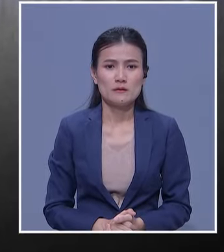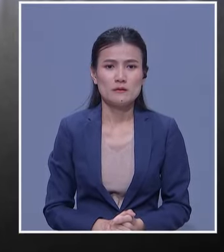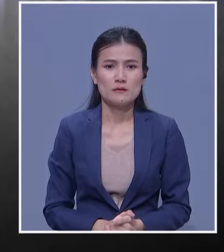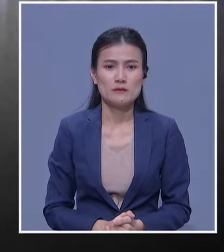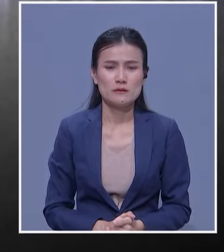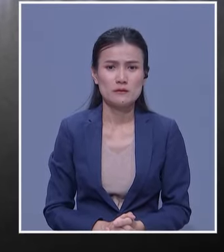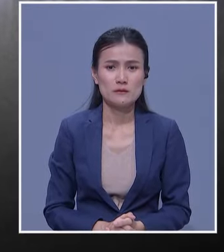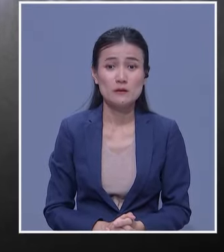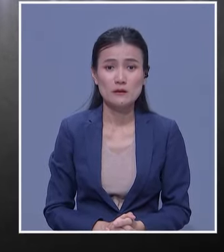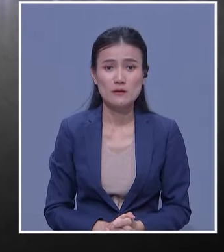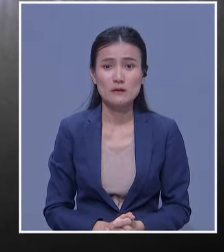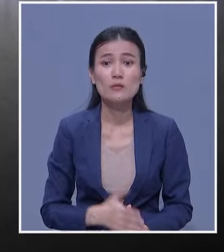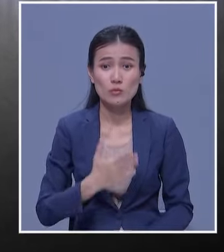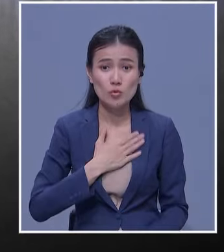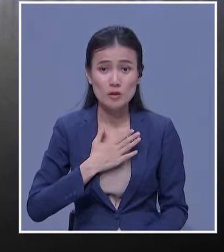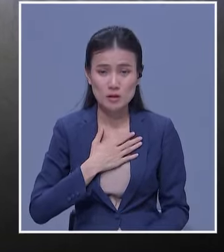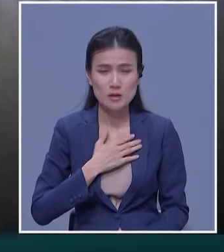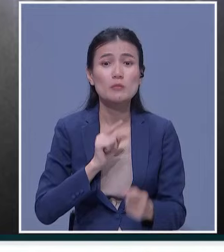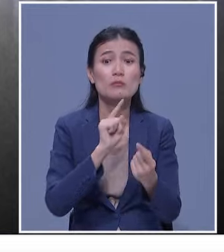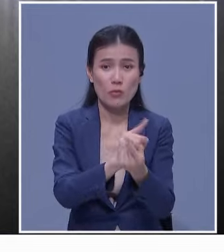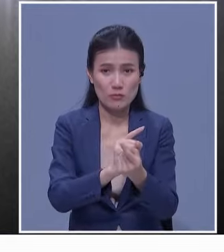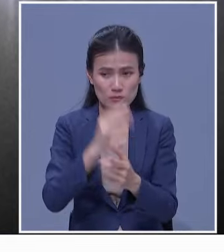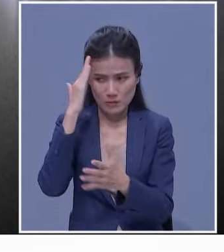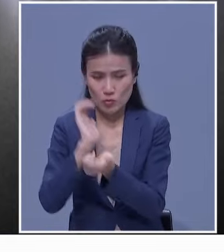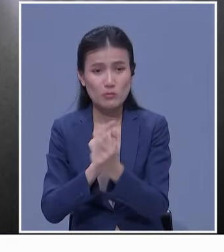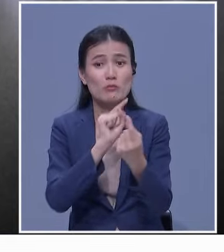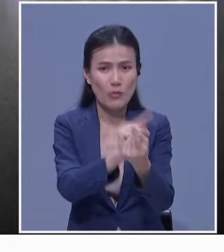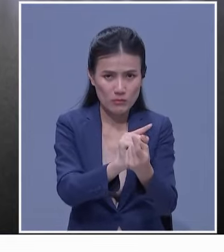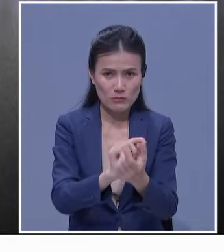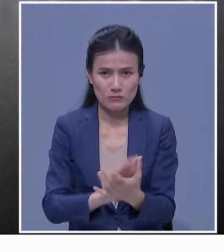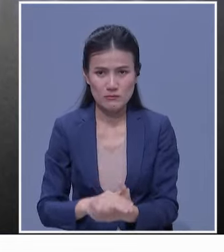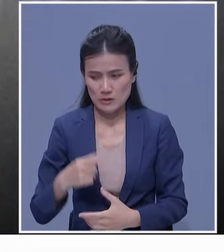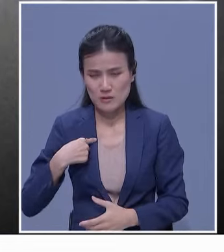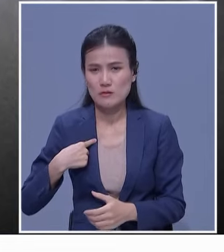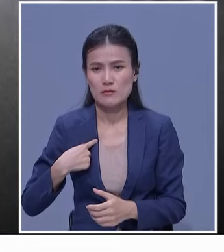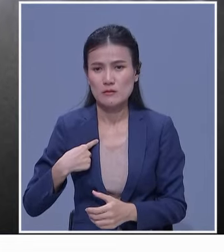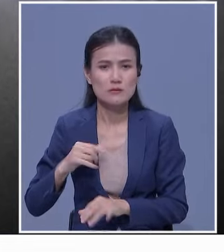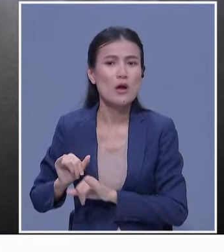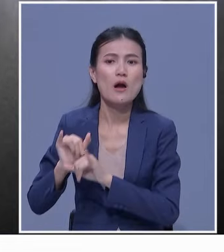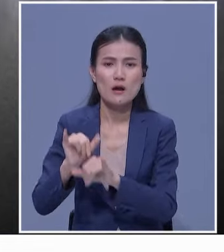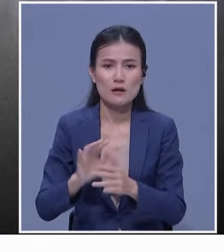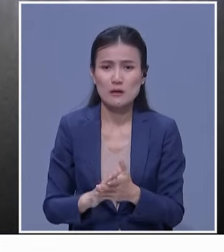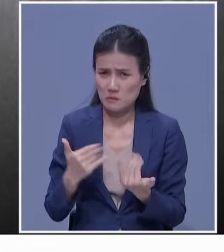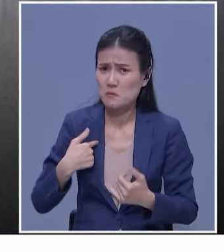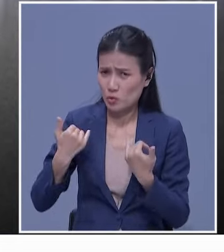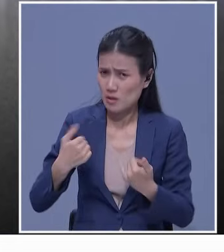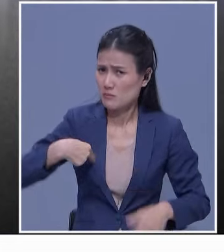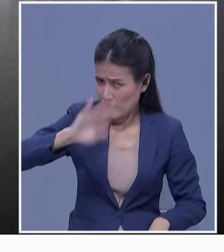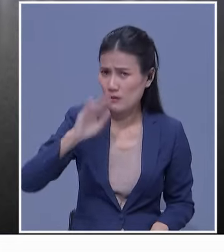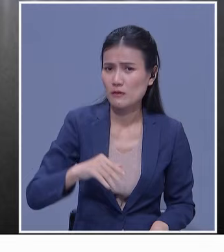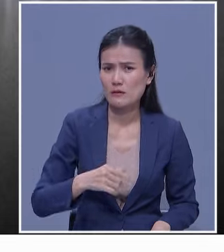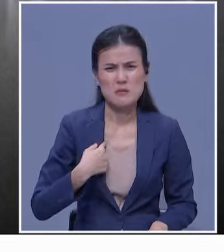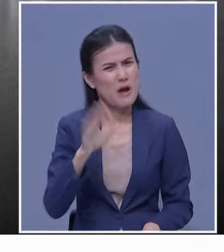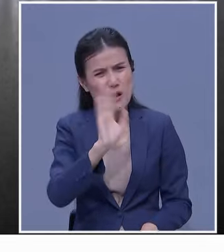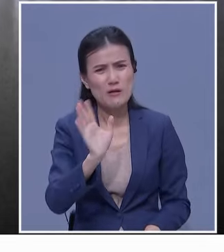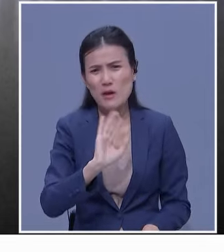นี้พี่จะไปมอบตัวแล้วพี่ก็จะไม่อยู่ตรงนี้แล้ว แต่พี่จะไปพี่ไปตอนนี้เลย พี่ไม่ไป เพ